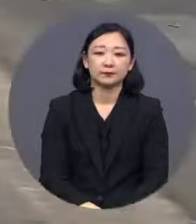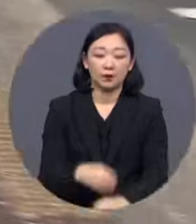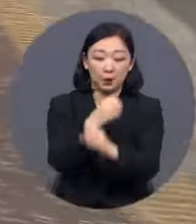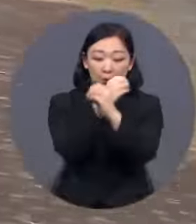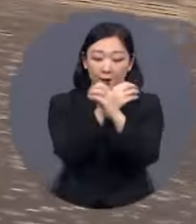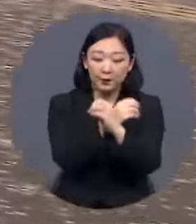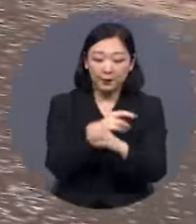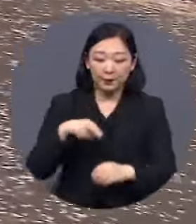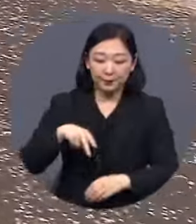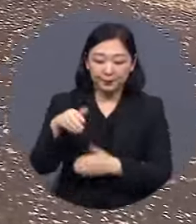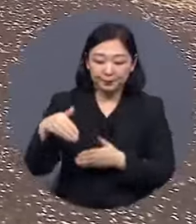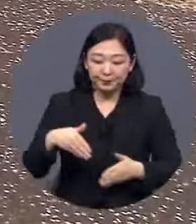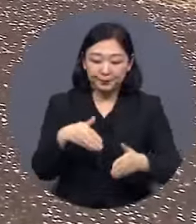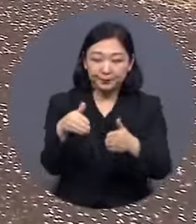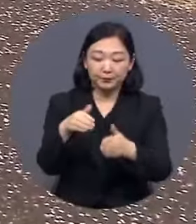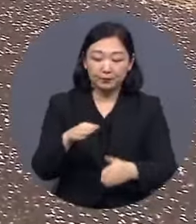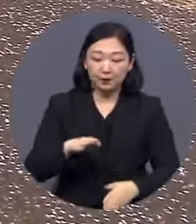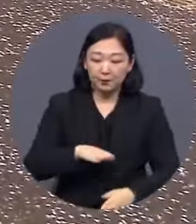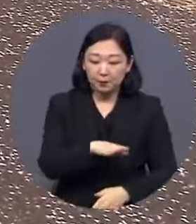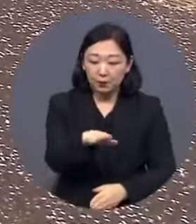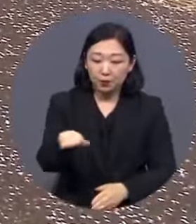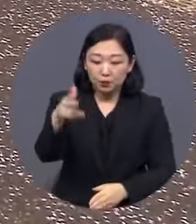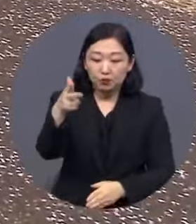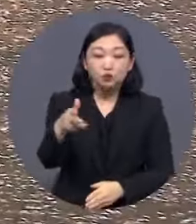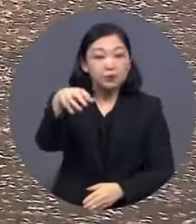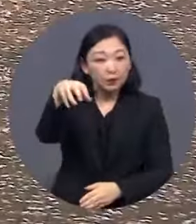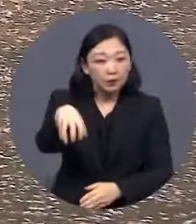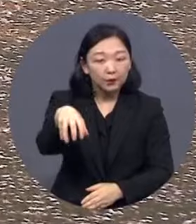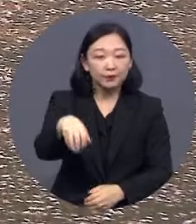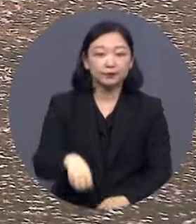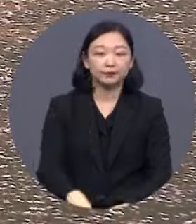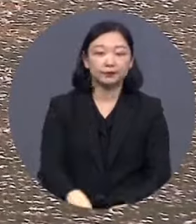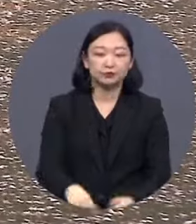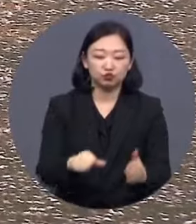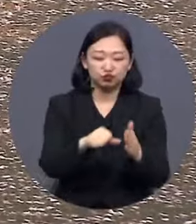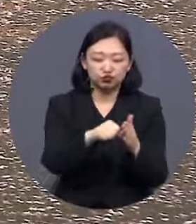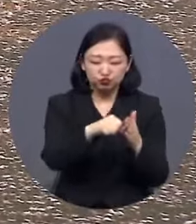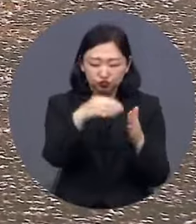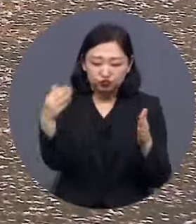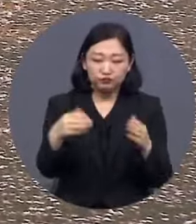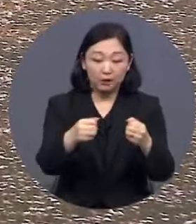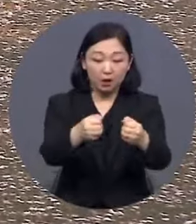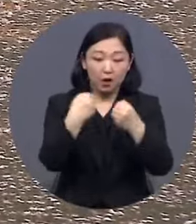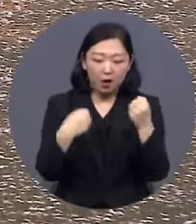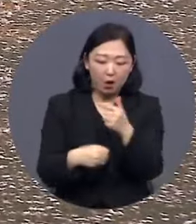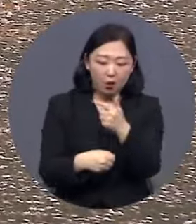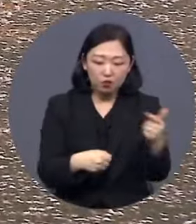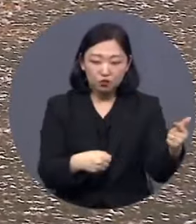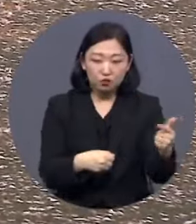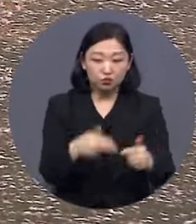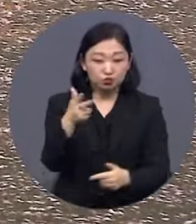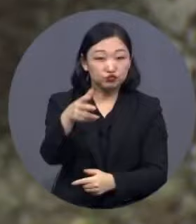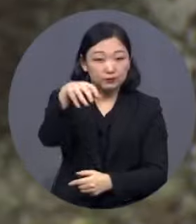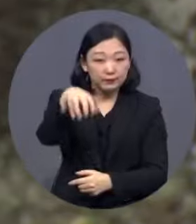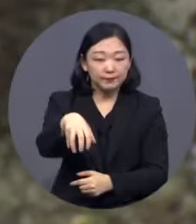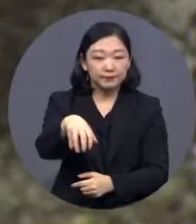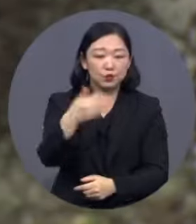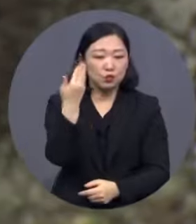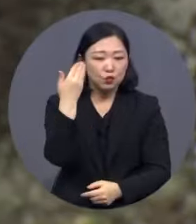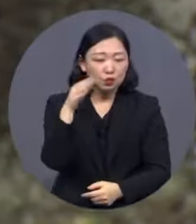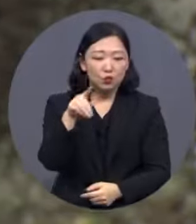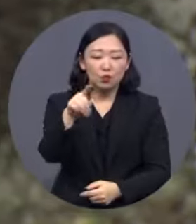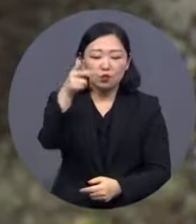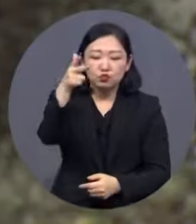횡단보도에서 인도를 지나자마자 바로 눈에 띄는 주차구역. 유명 가구점 앞에 있는 보조 주차장입니다. 최근